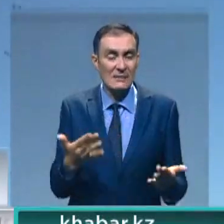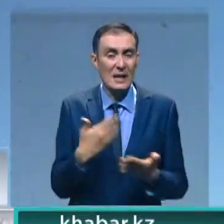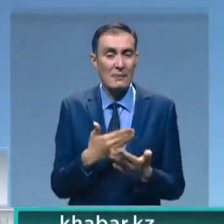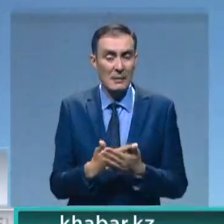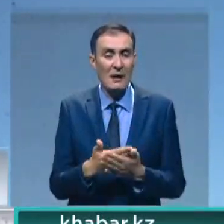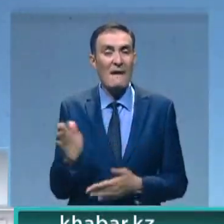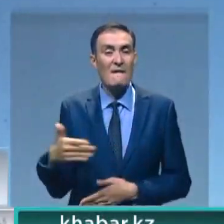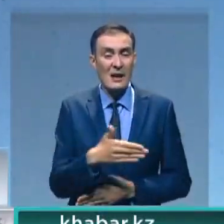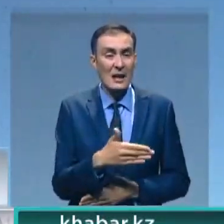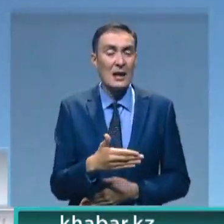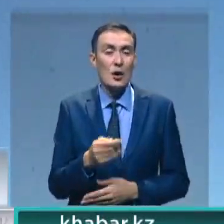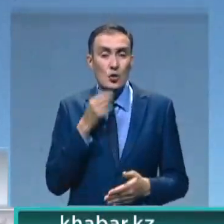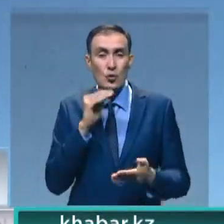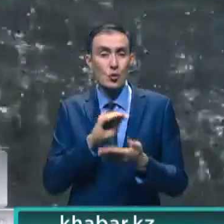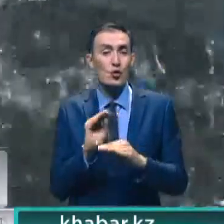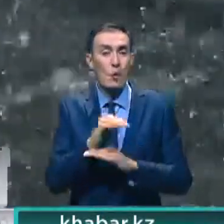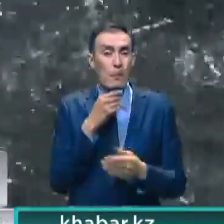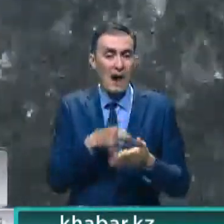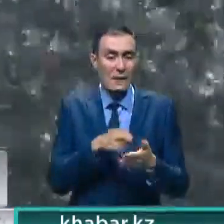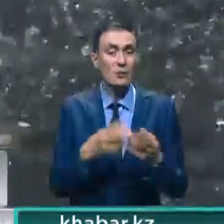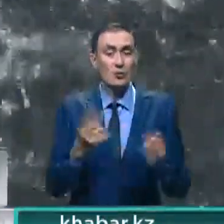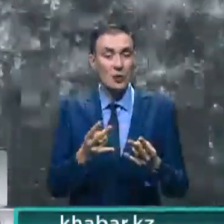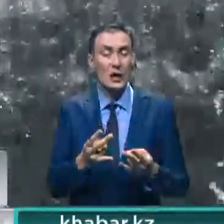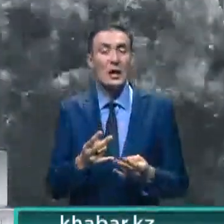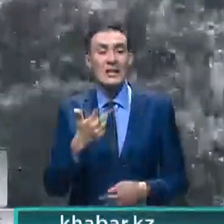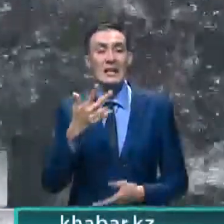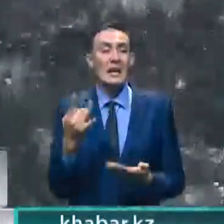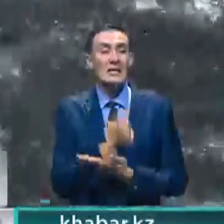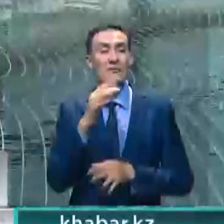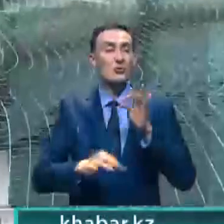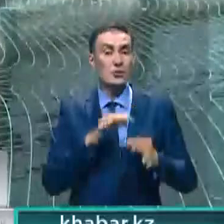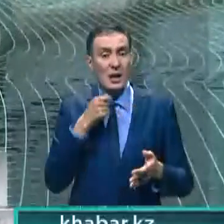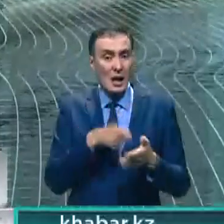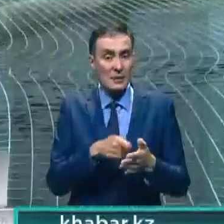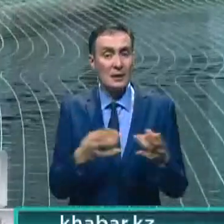же форель белковыми добавками необходимо подкармливать не меньше 3 раз в сутки.